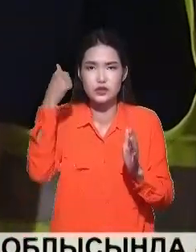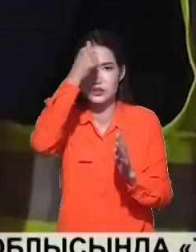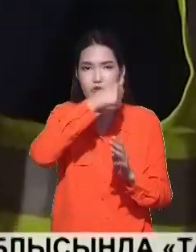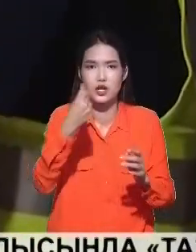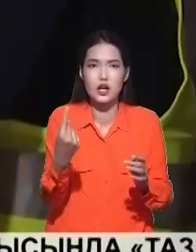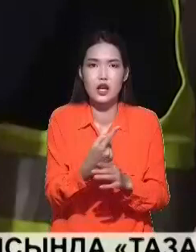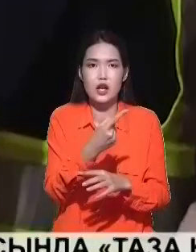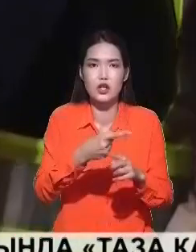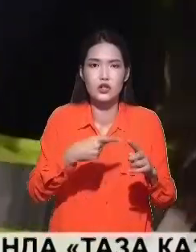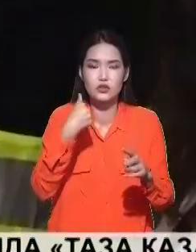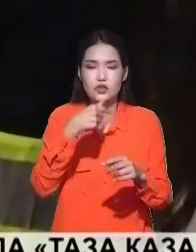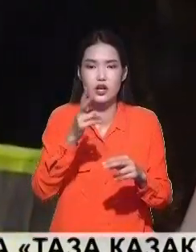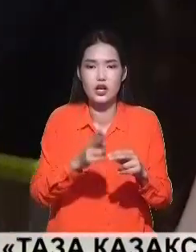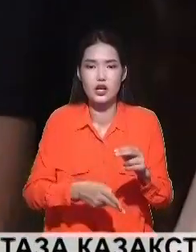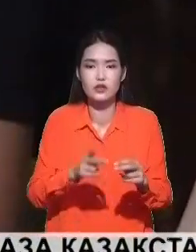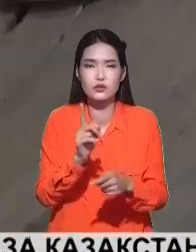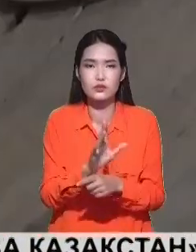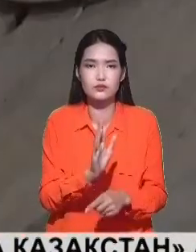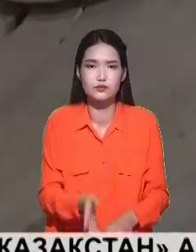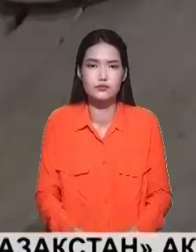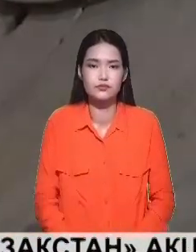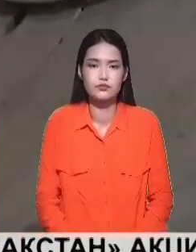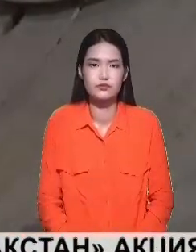жылдың алғашқы жарты жылдығында аяқталады.